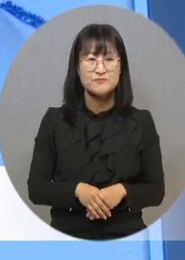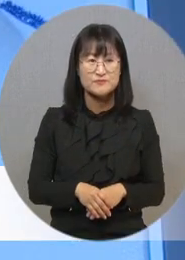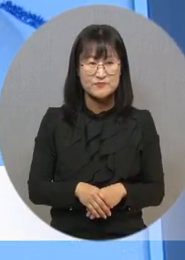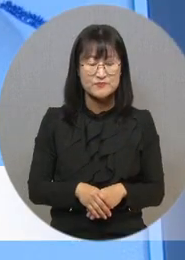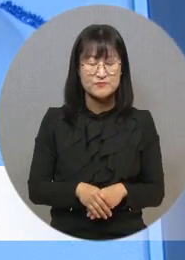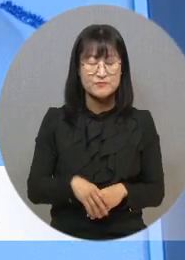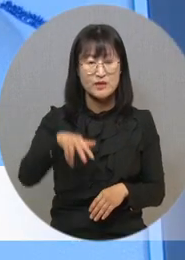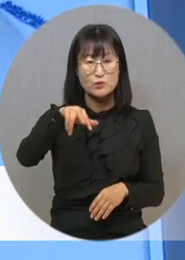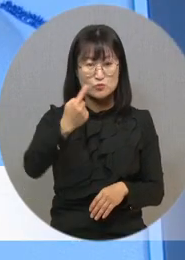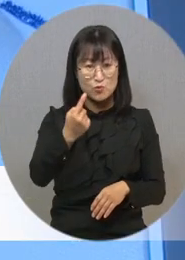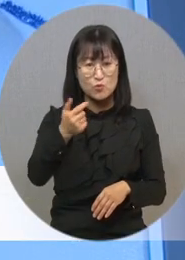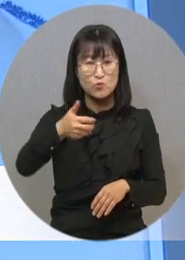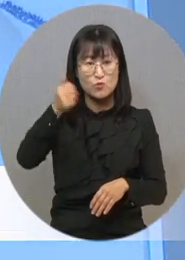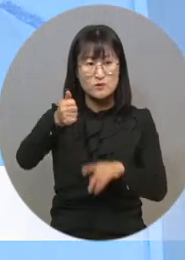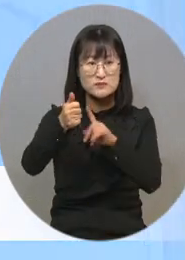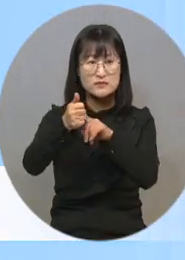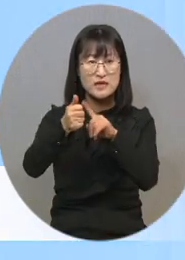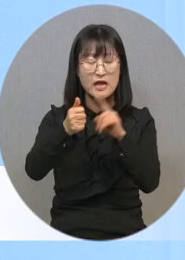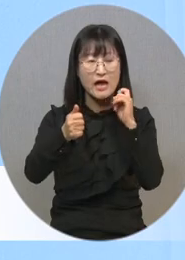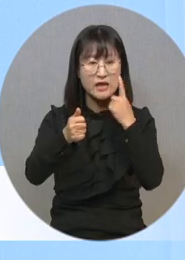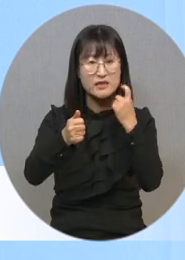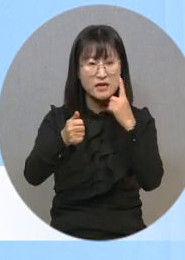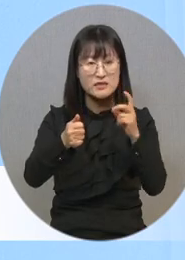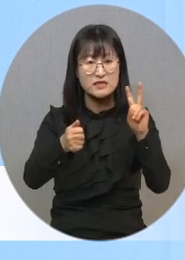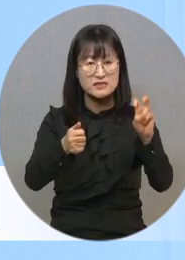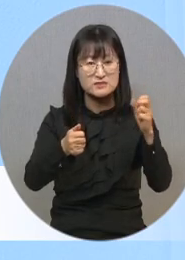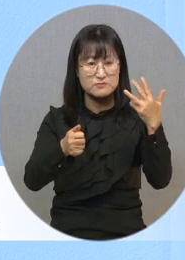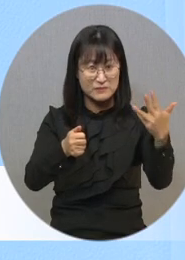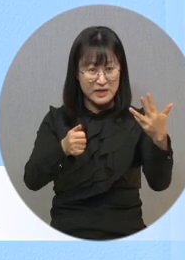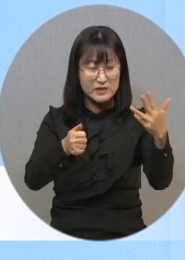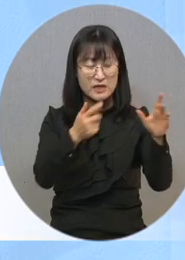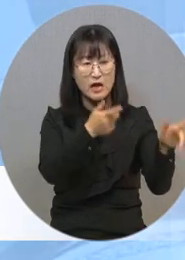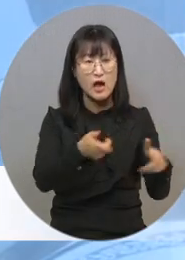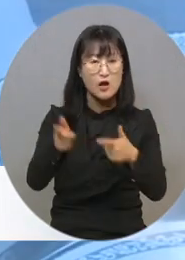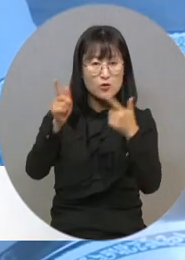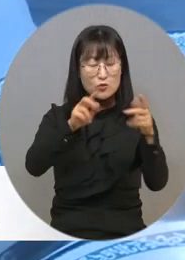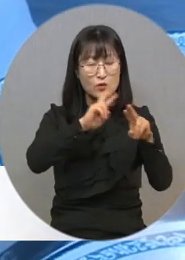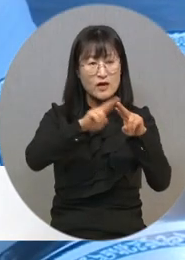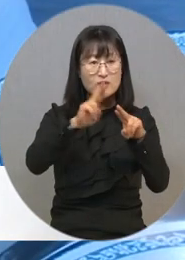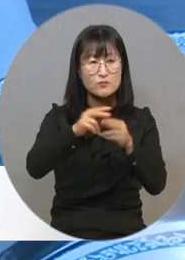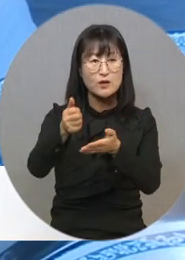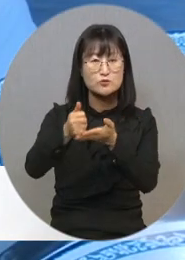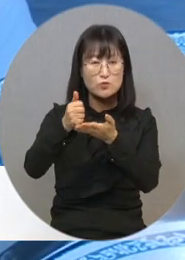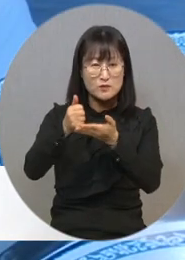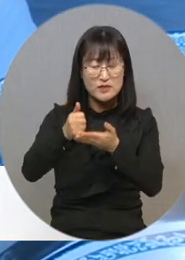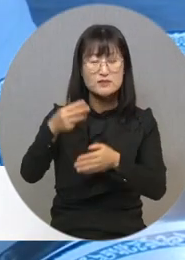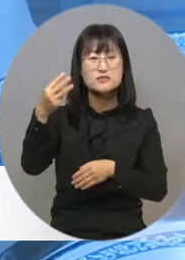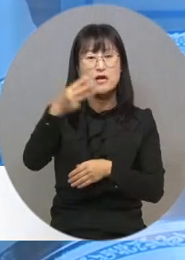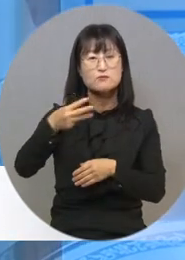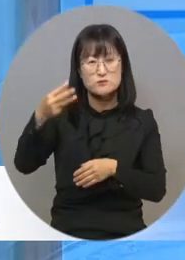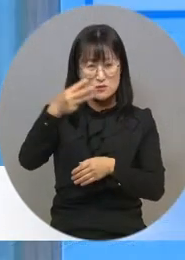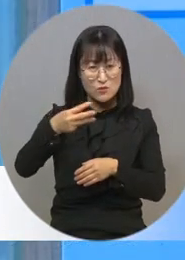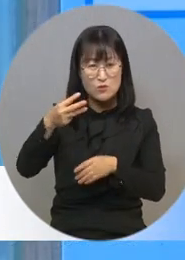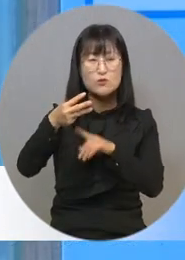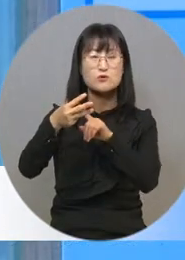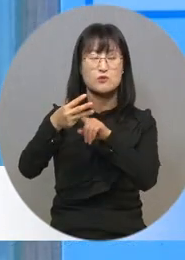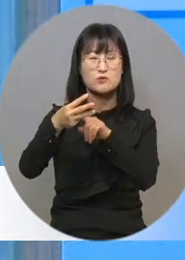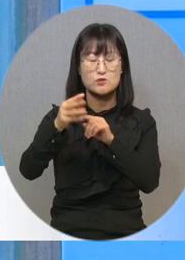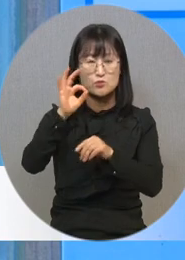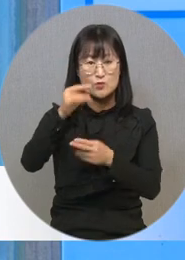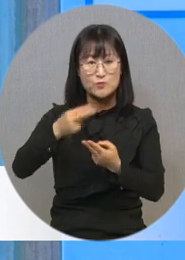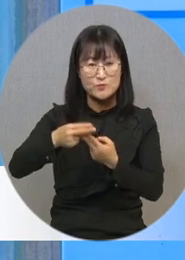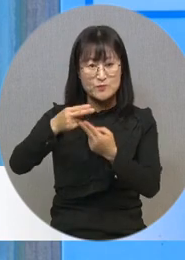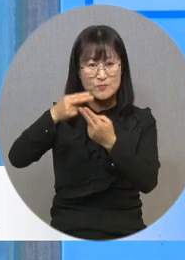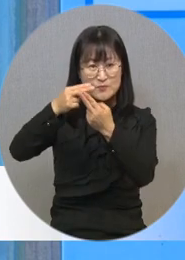조상길 원장은 매월 28일 이발 데이를 열고 하루 동안 이발한 고객 1인당 3,000원씩 매월 적립금을